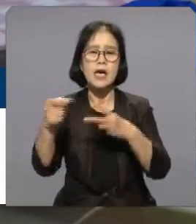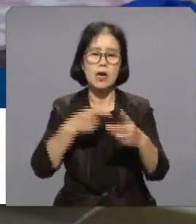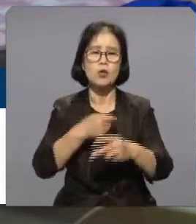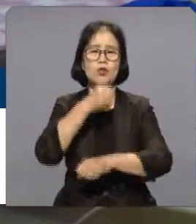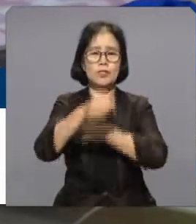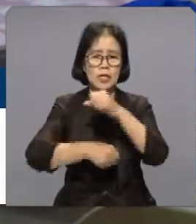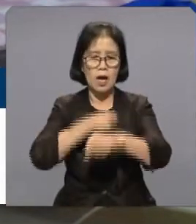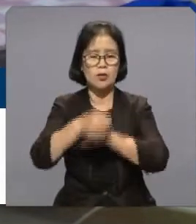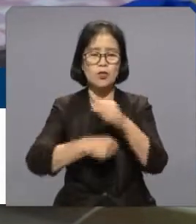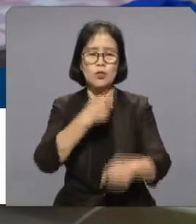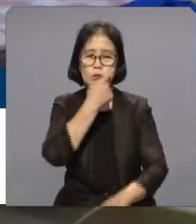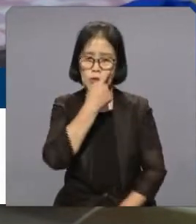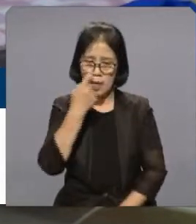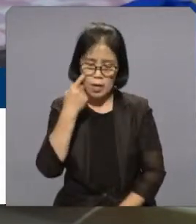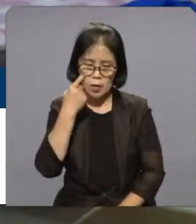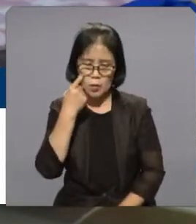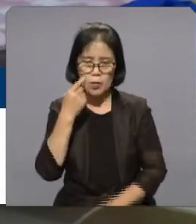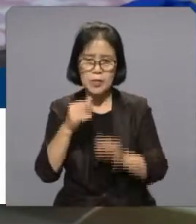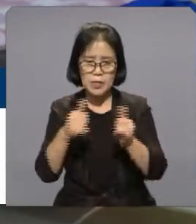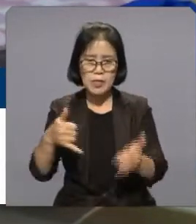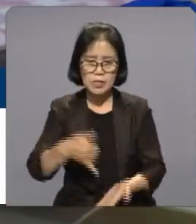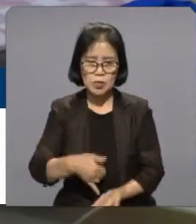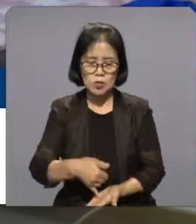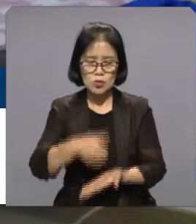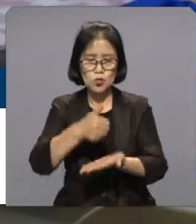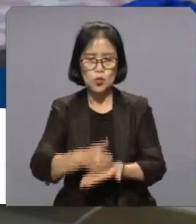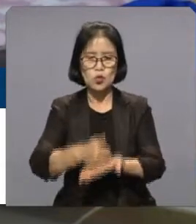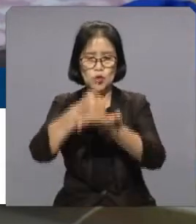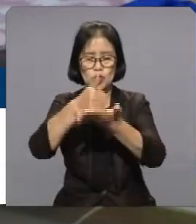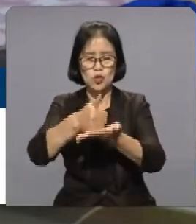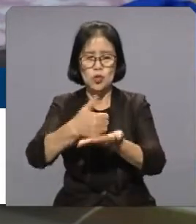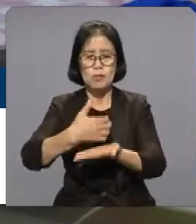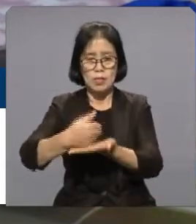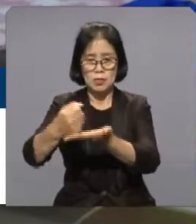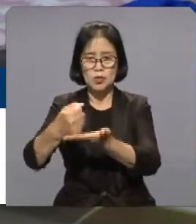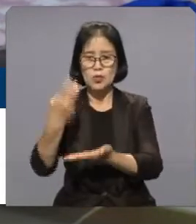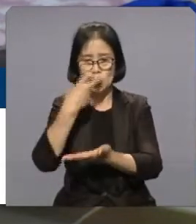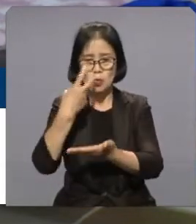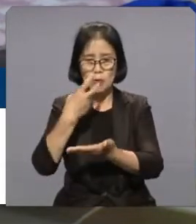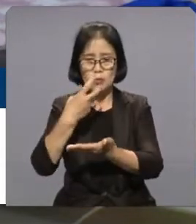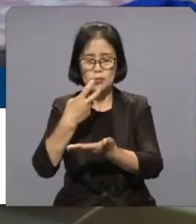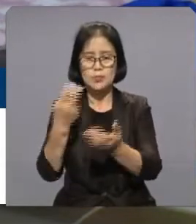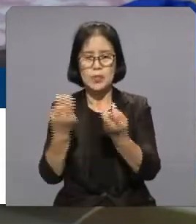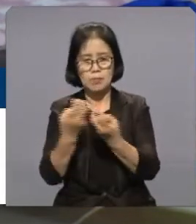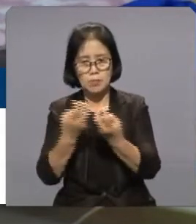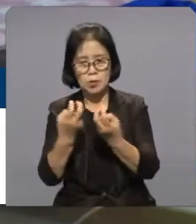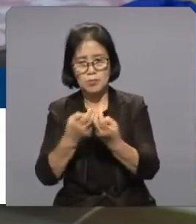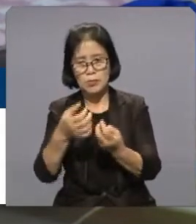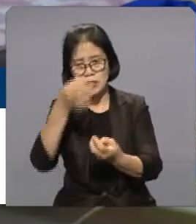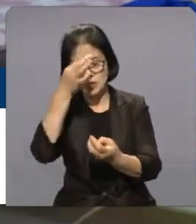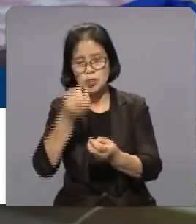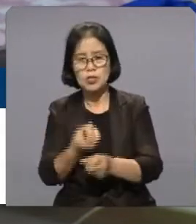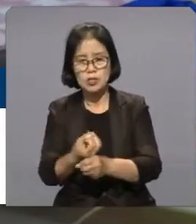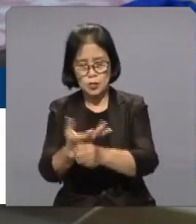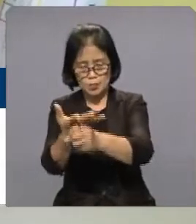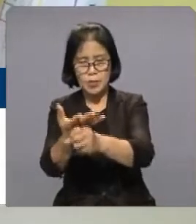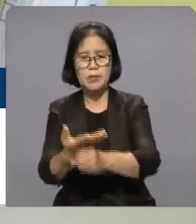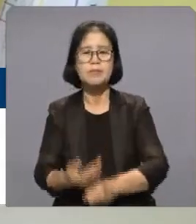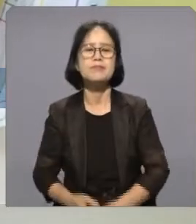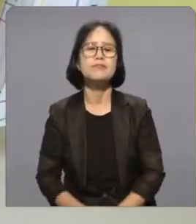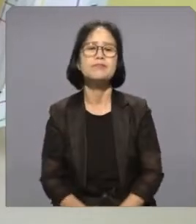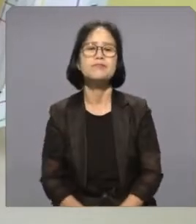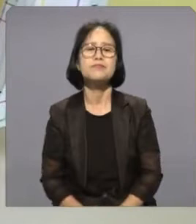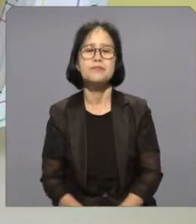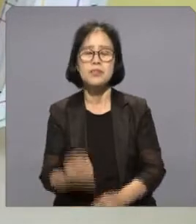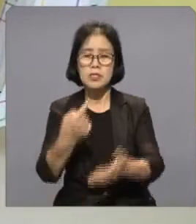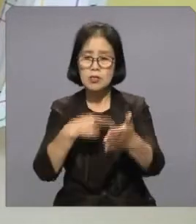자유를 보장하면서 인간적인 존중을 받을 수 있는 돌봄 기법 기술을 전파하고자.